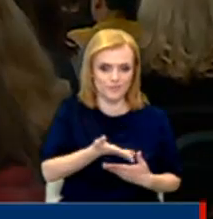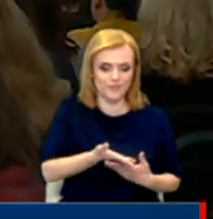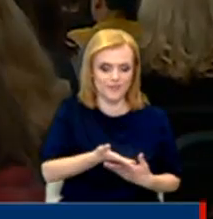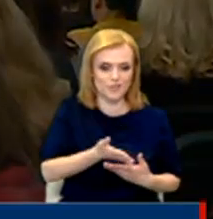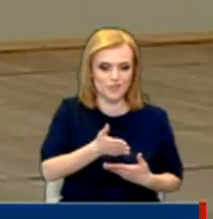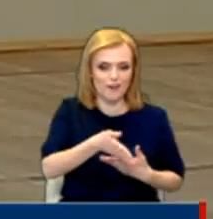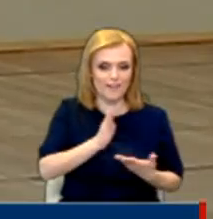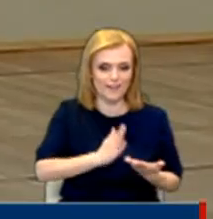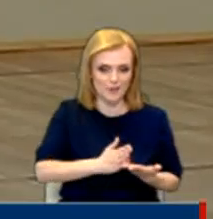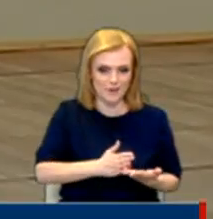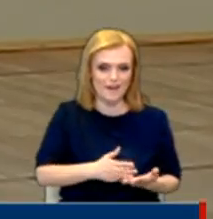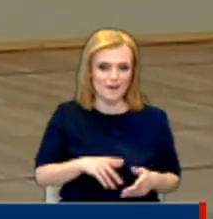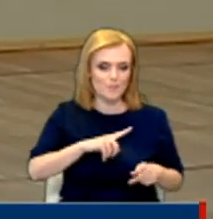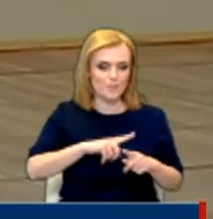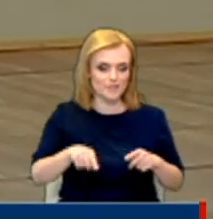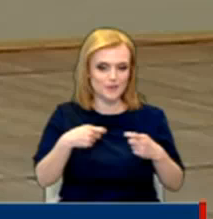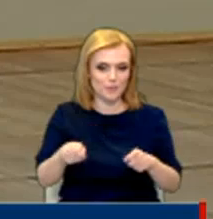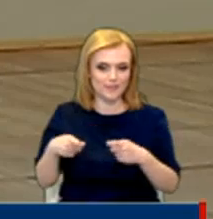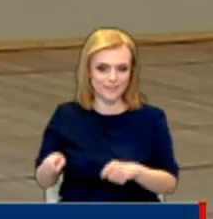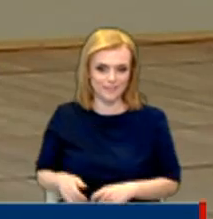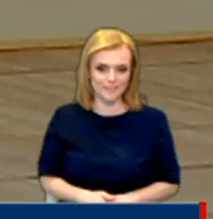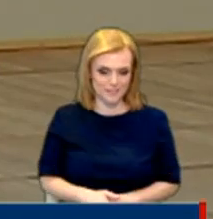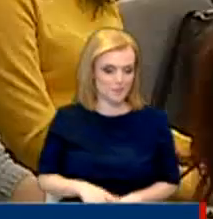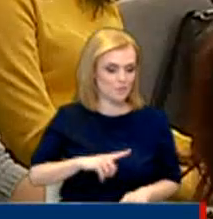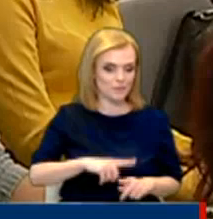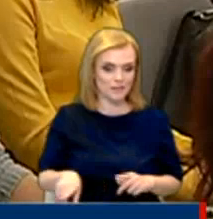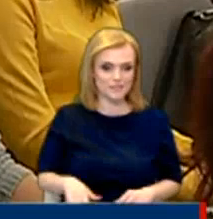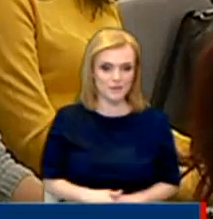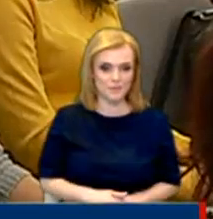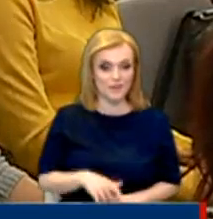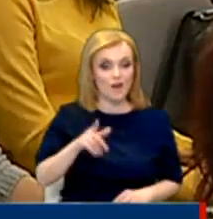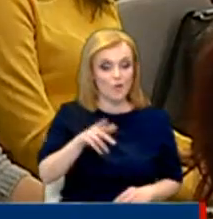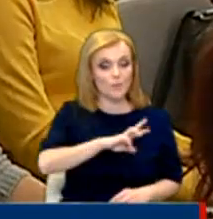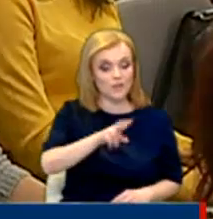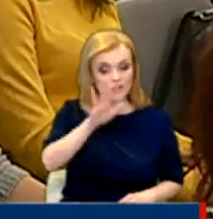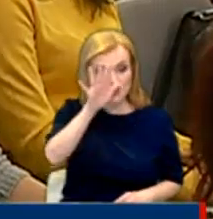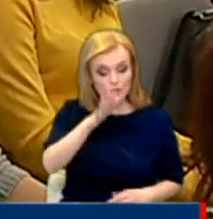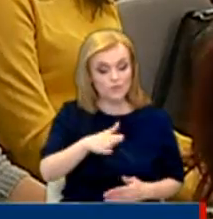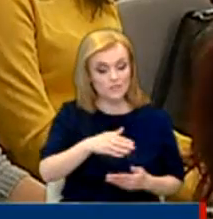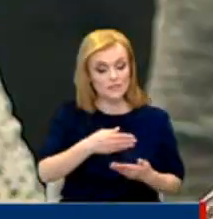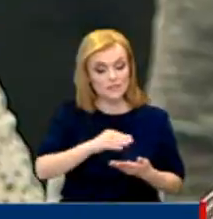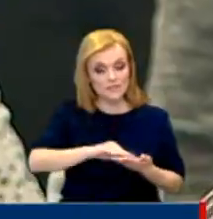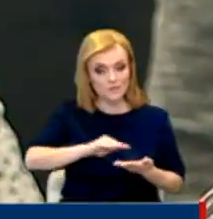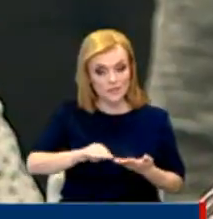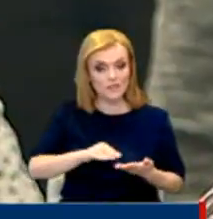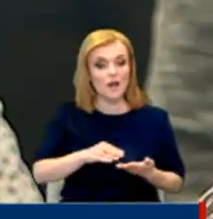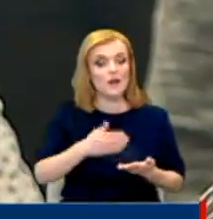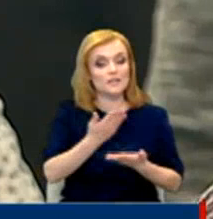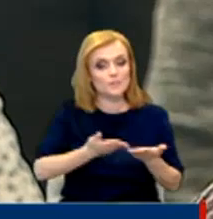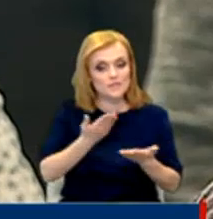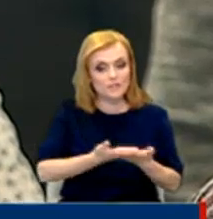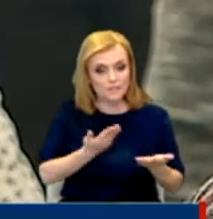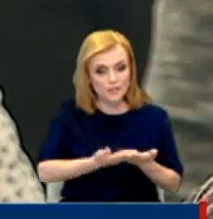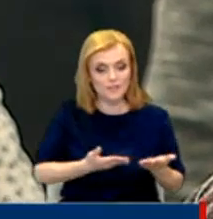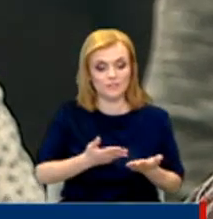Antrenorul geniilor din România le-a dat câteva sfaturi părinților de la Chișinău cum să educe copiii integri și fericiți. Nu să meargă